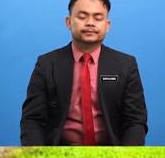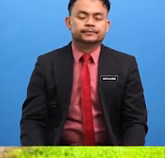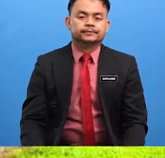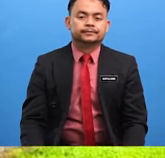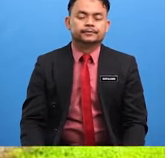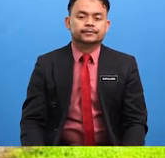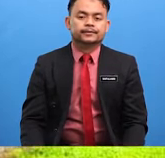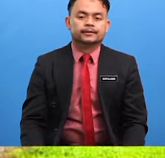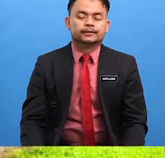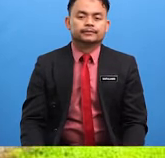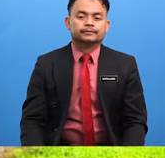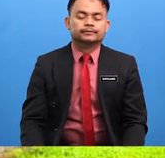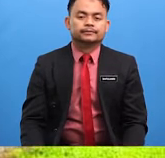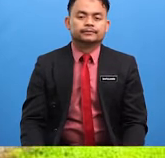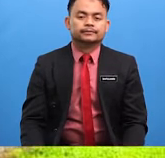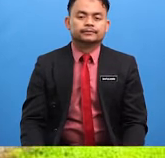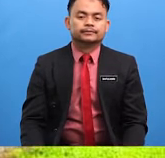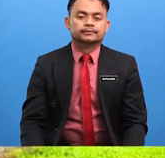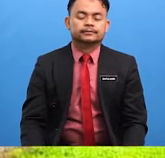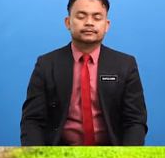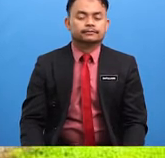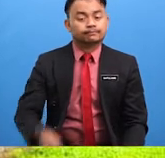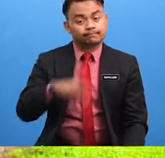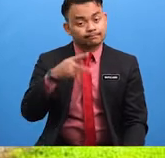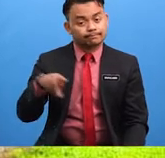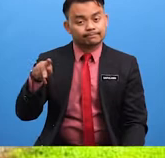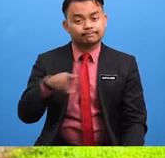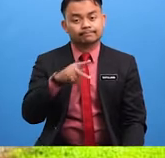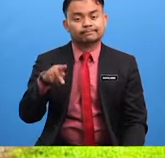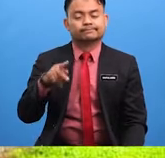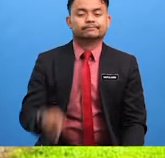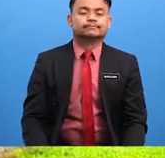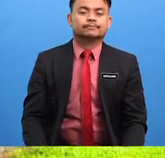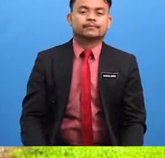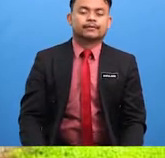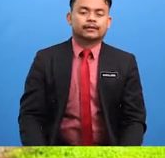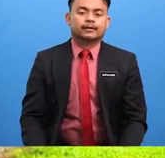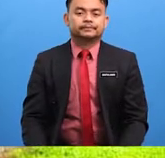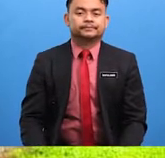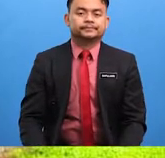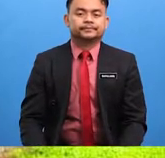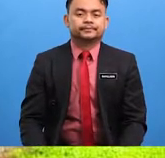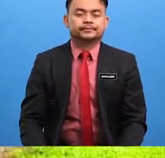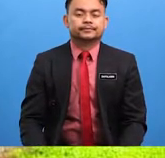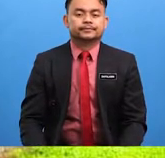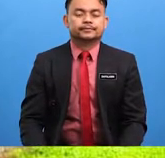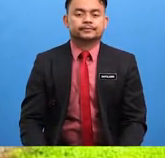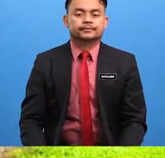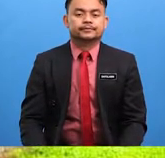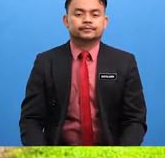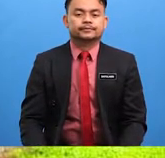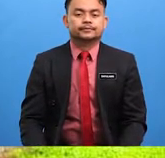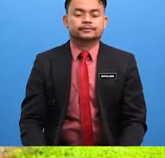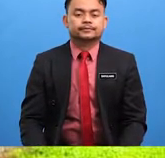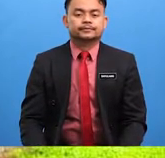Tempurung hanyut berkipas-kipas, santapan raja dari kayangan. Ilmu anyaman jangan